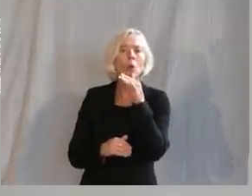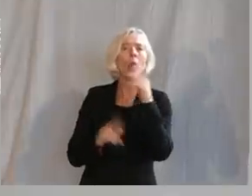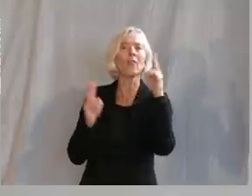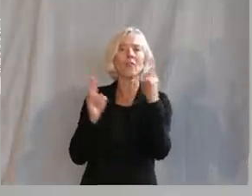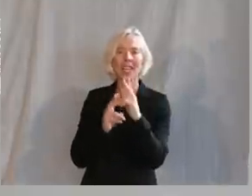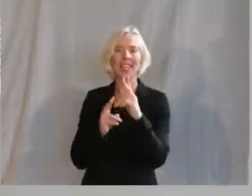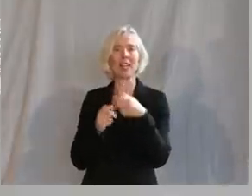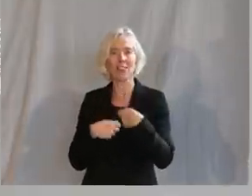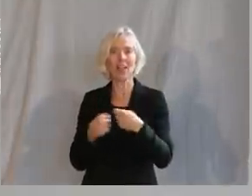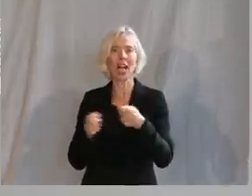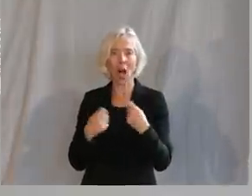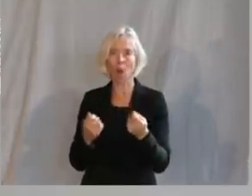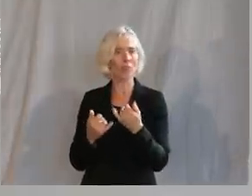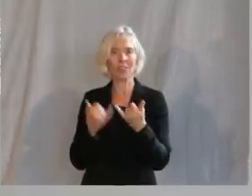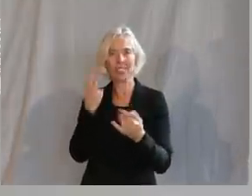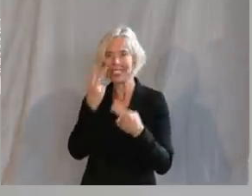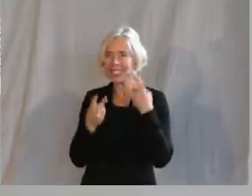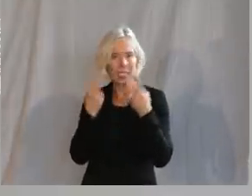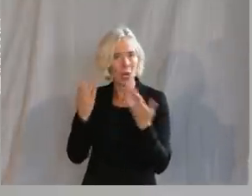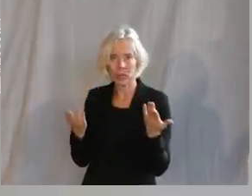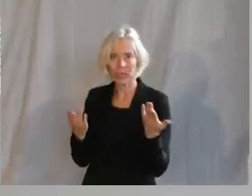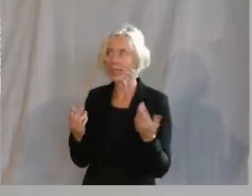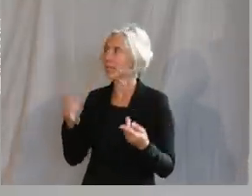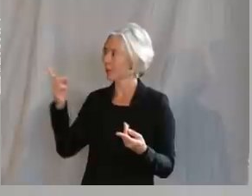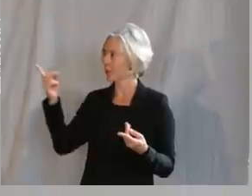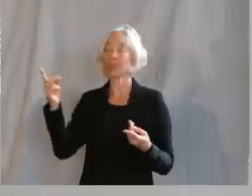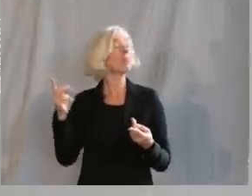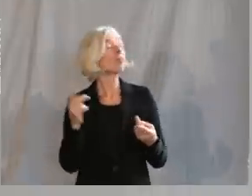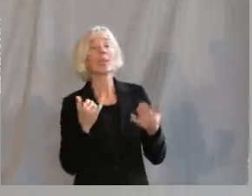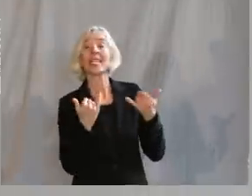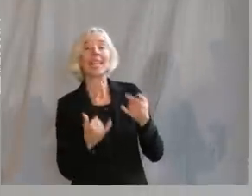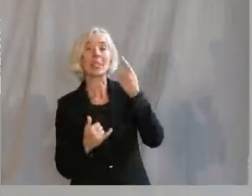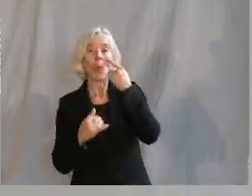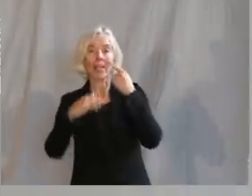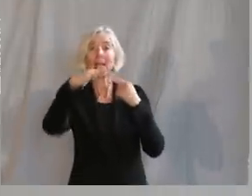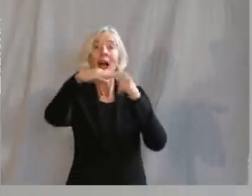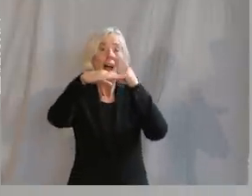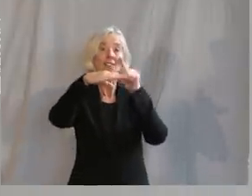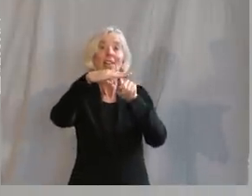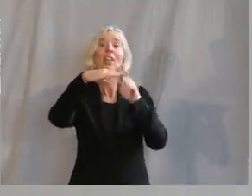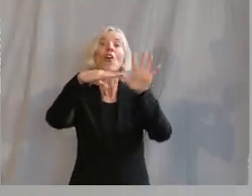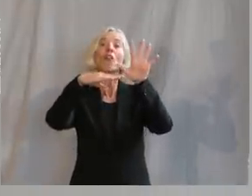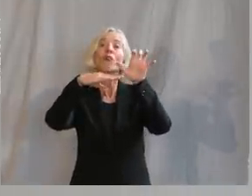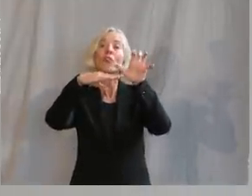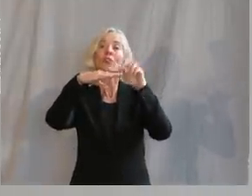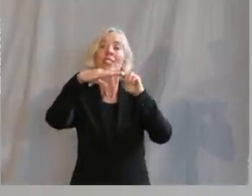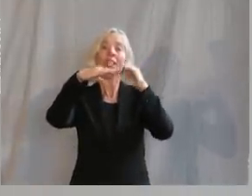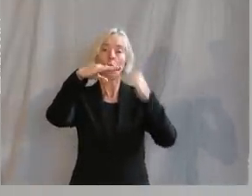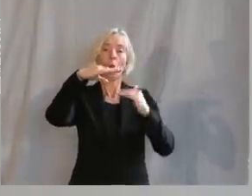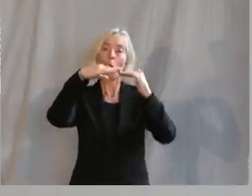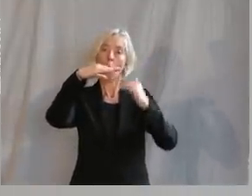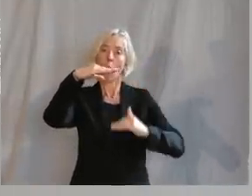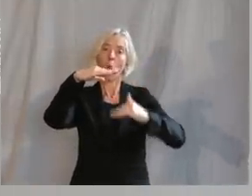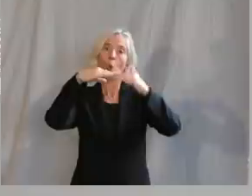erlaubt. Genau, also wenn da ist momentan noch gar nichts, also wenn der Wert unter 50 bleibt, ändert sich in konzessionierten Gaststätten erstmal gar nichts, aber es geht